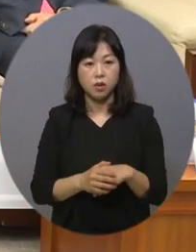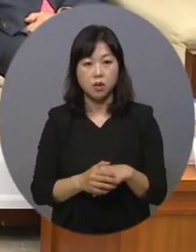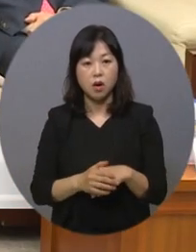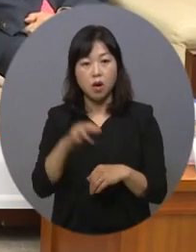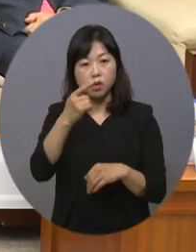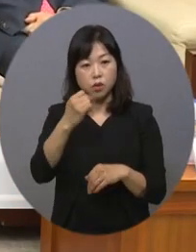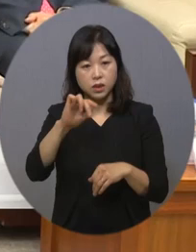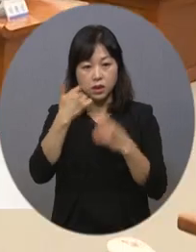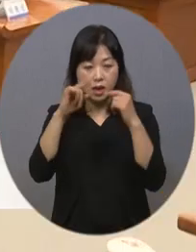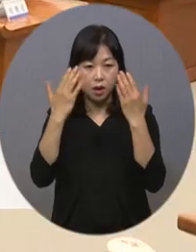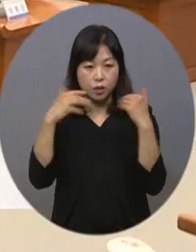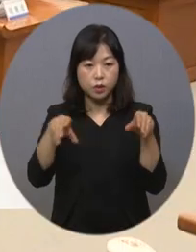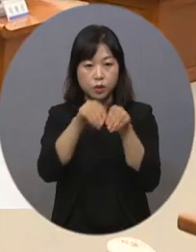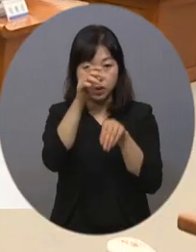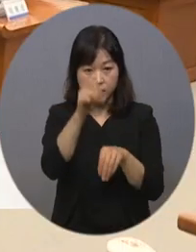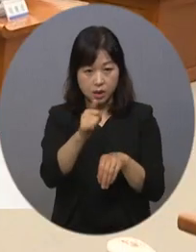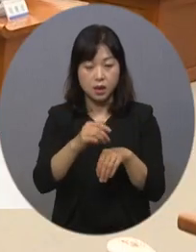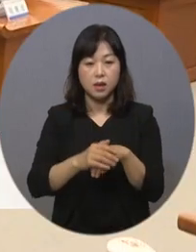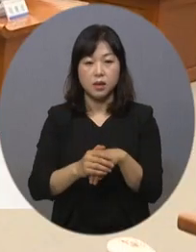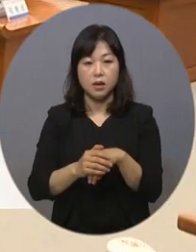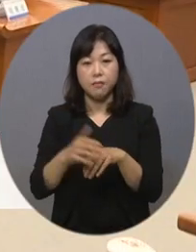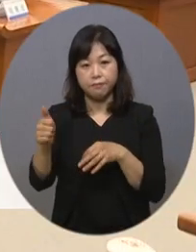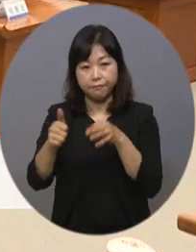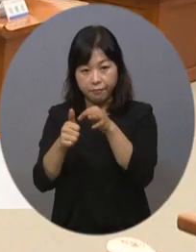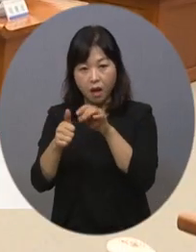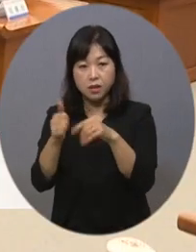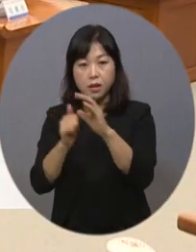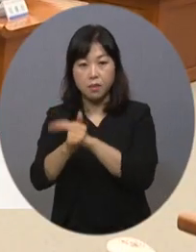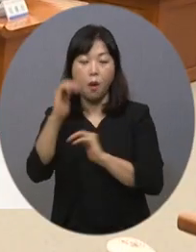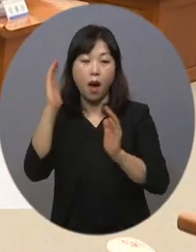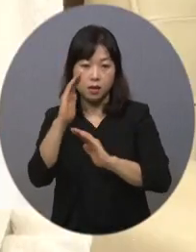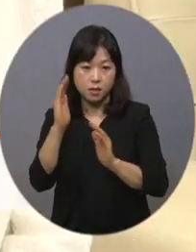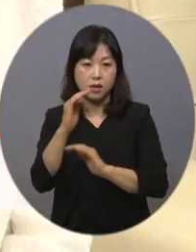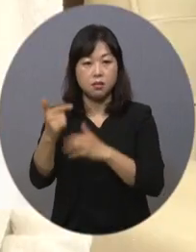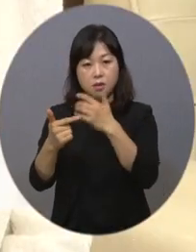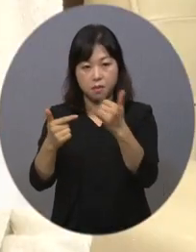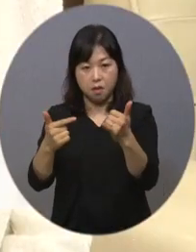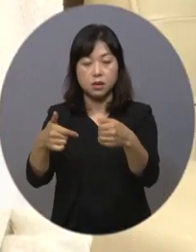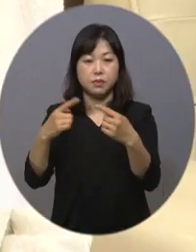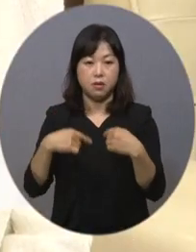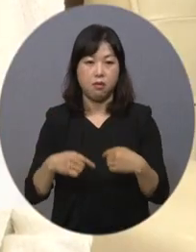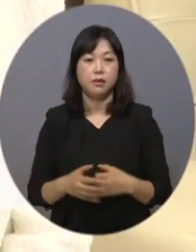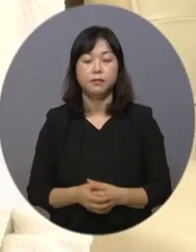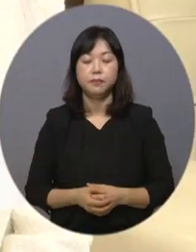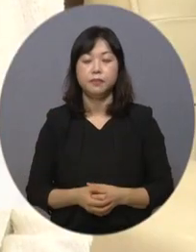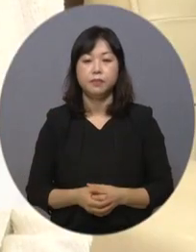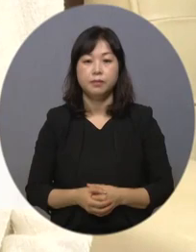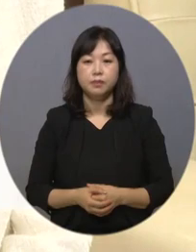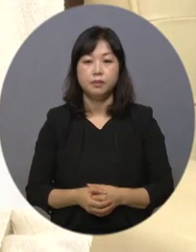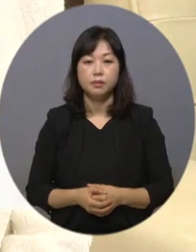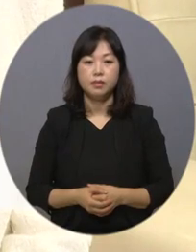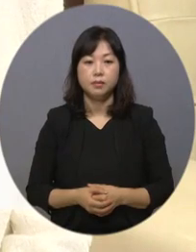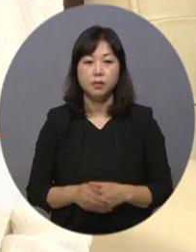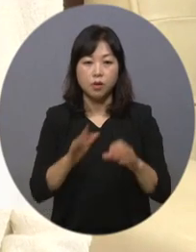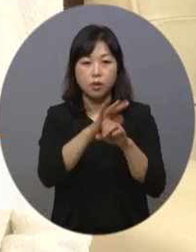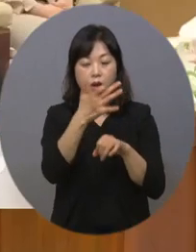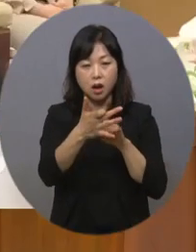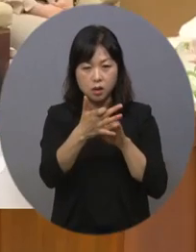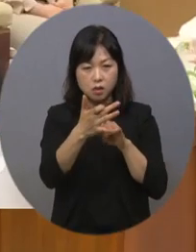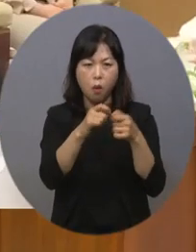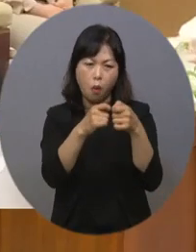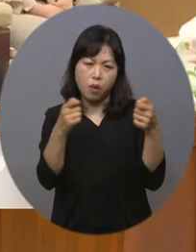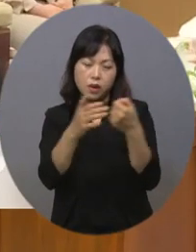총장, 그리고 장학금 수혜 대학생을 대표한 학생 6명 등이 참석했습니다. 코로나19